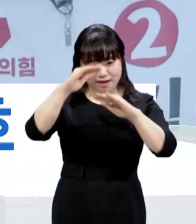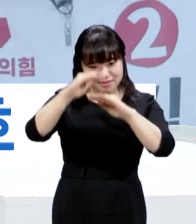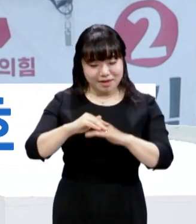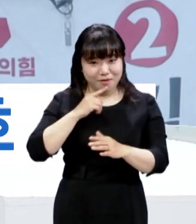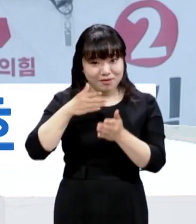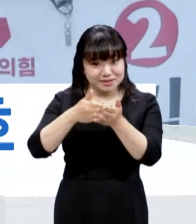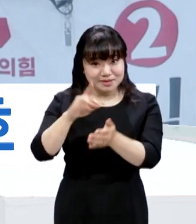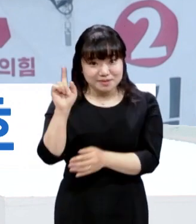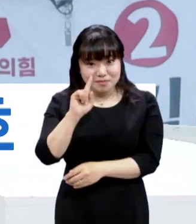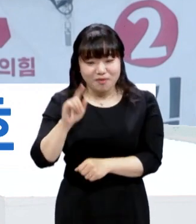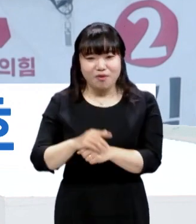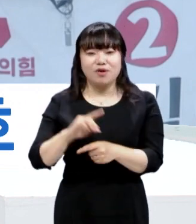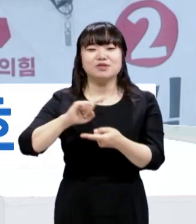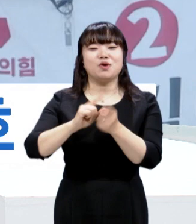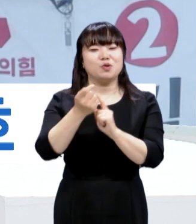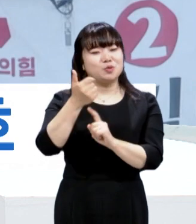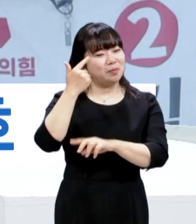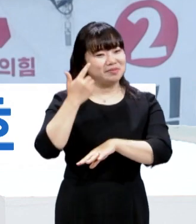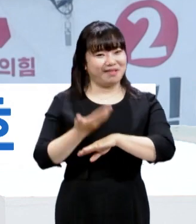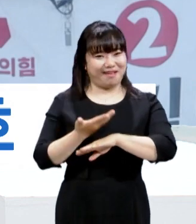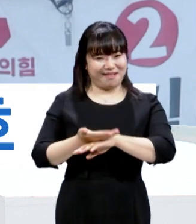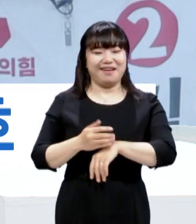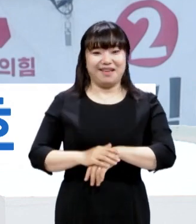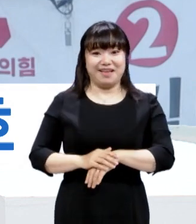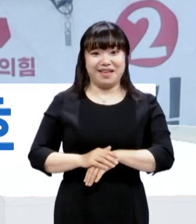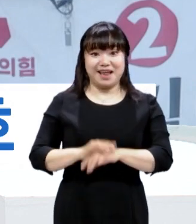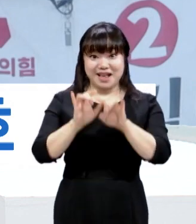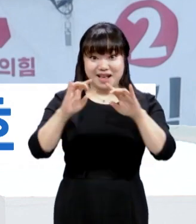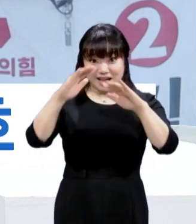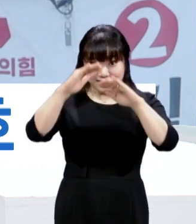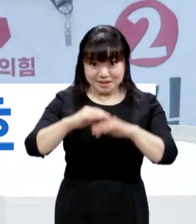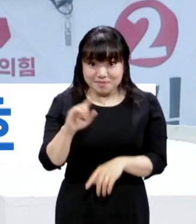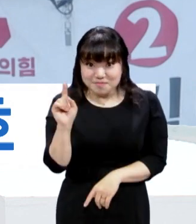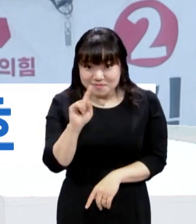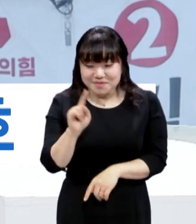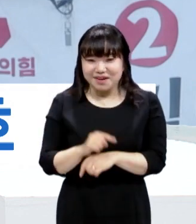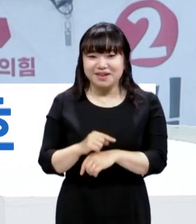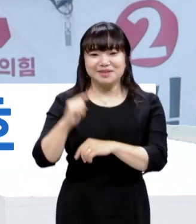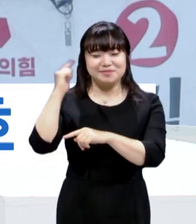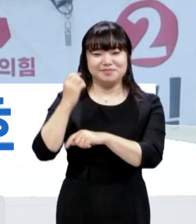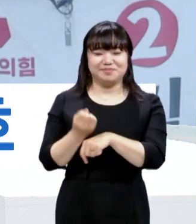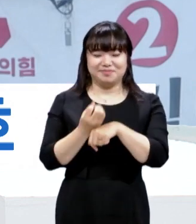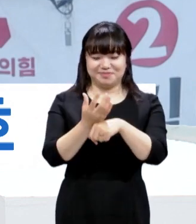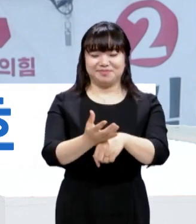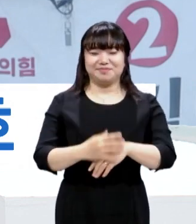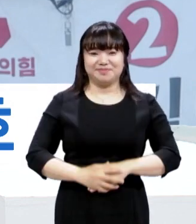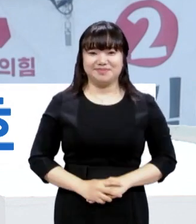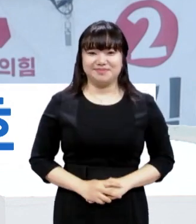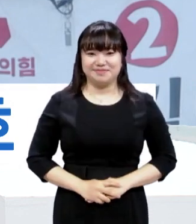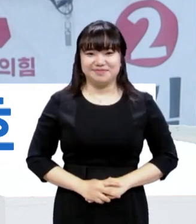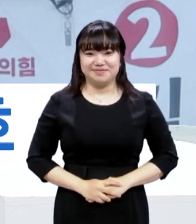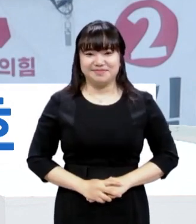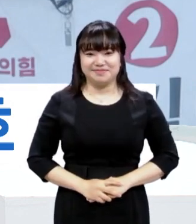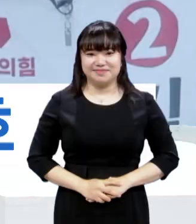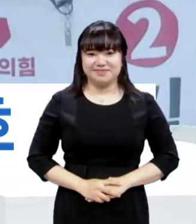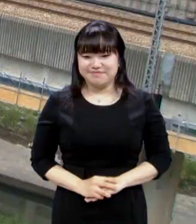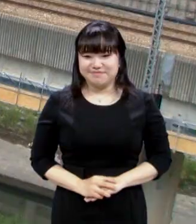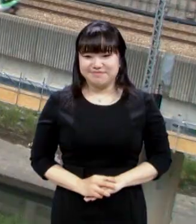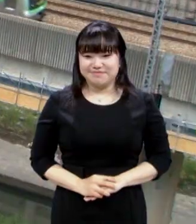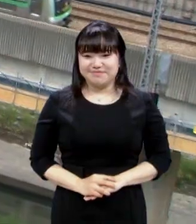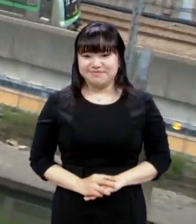해법에 있어 서로 다른 차이를 보였는데요 후보자들은 어떤 대답을 해 놓았는지 김진 중 기자가 보도합니다